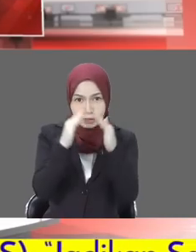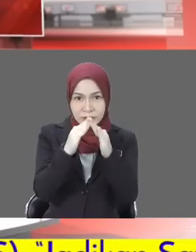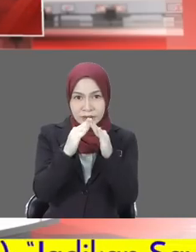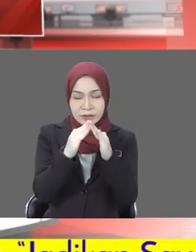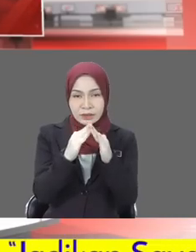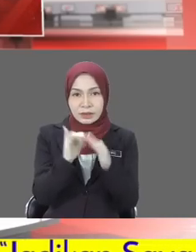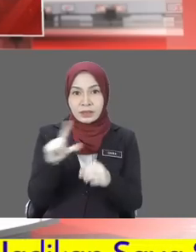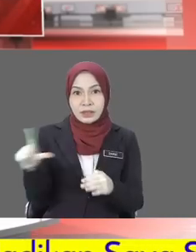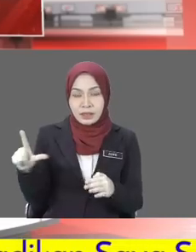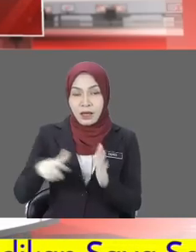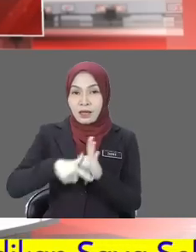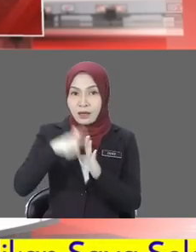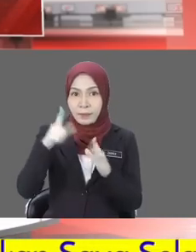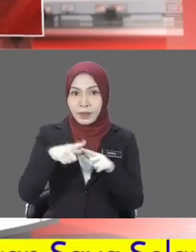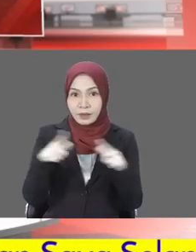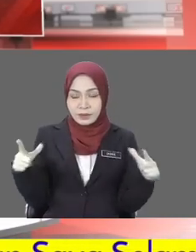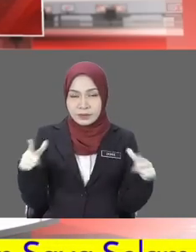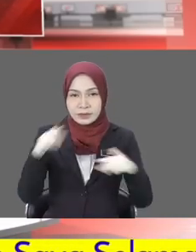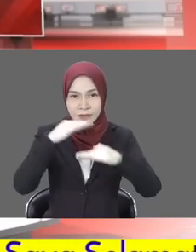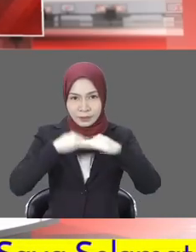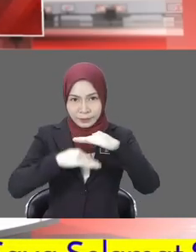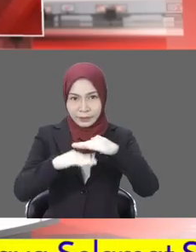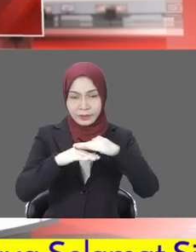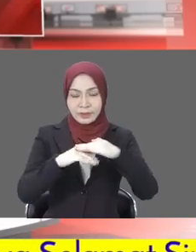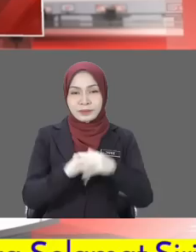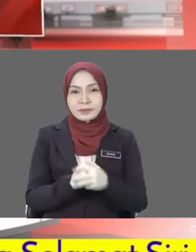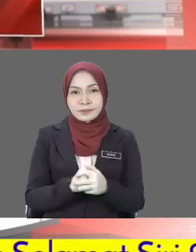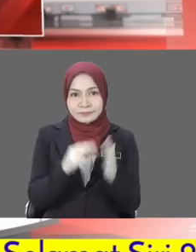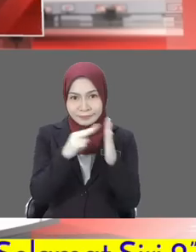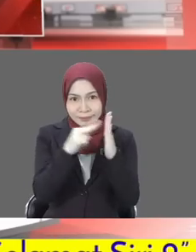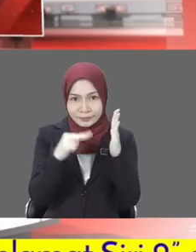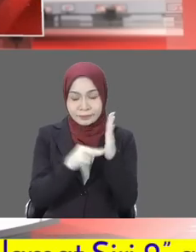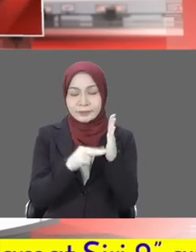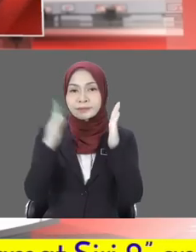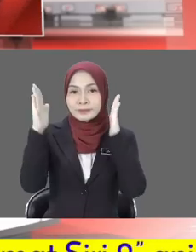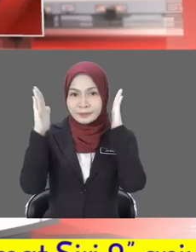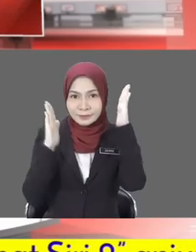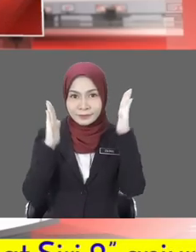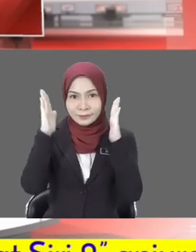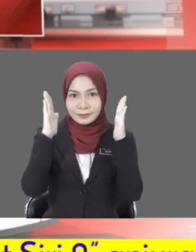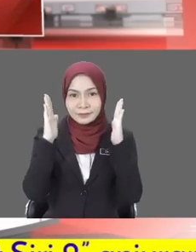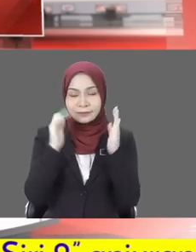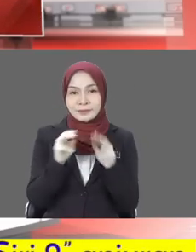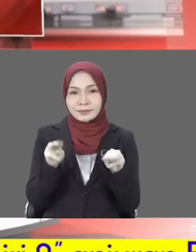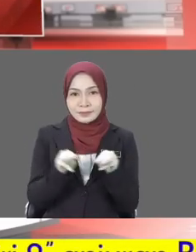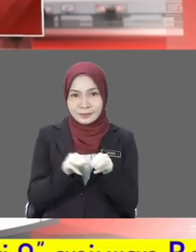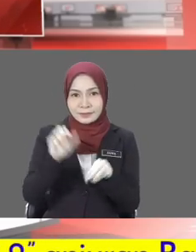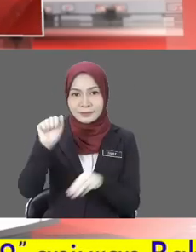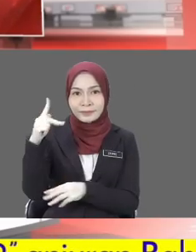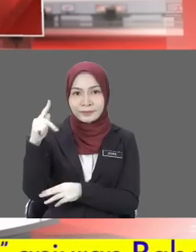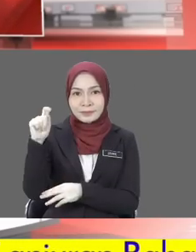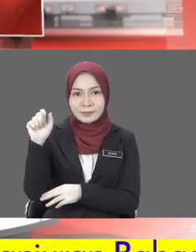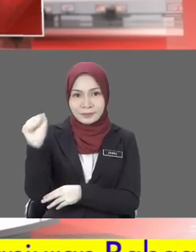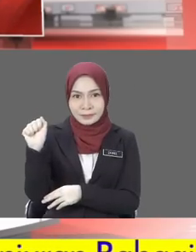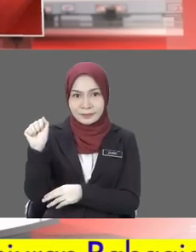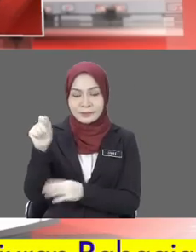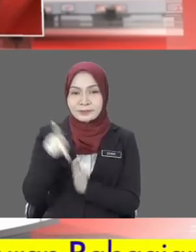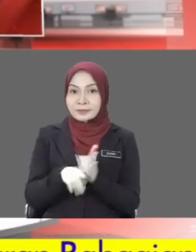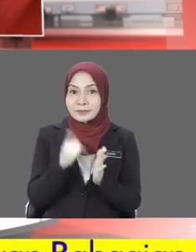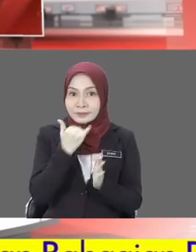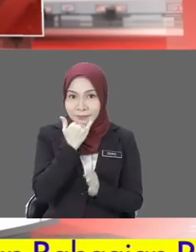lebih luas di bawah peruntukan undang-undang Malaysia seperti akta kesalahan-kesalahan